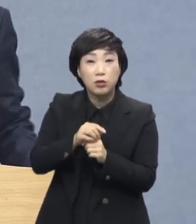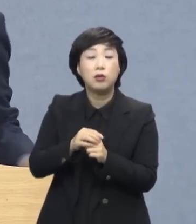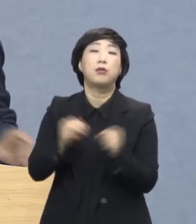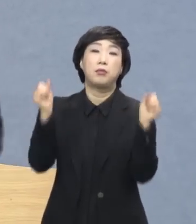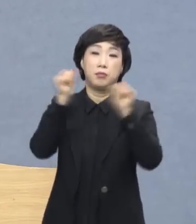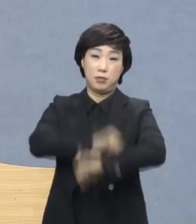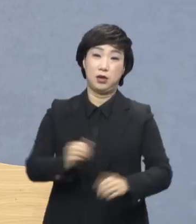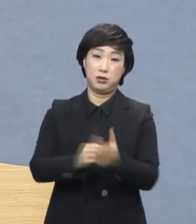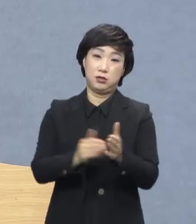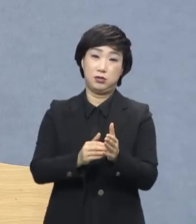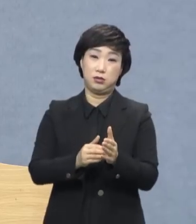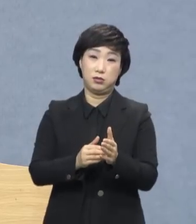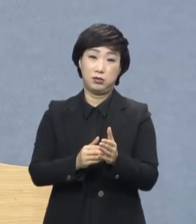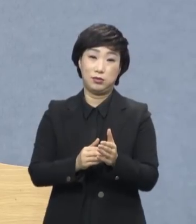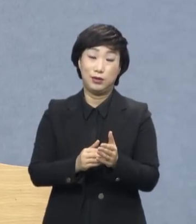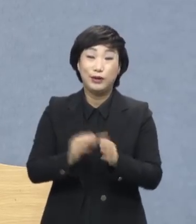거예요.